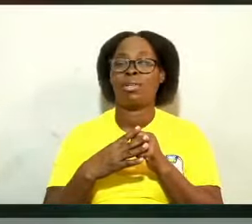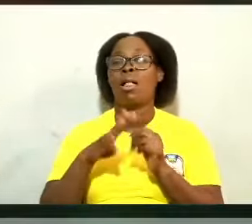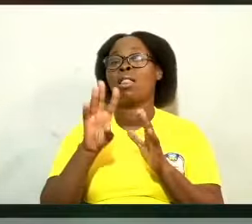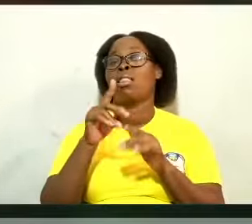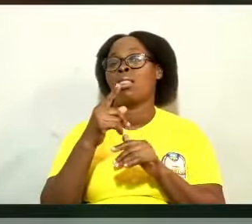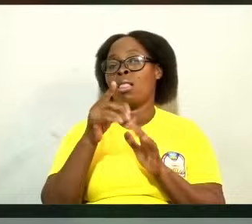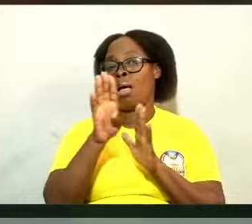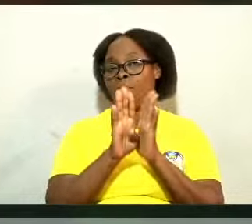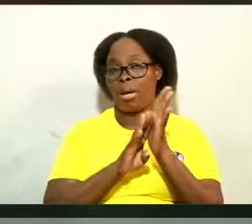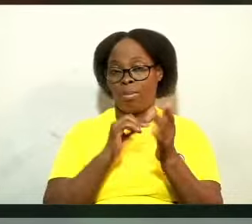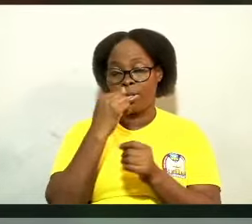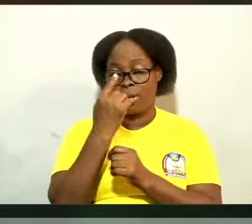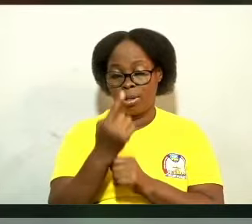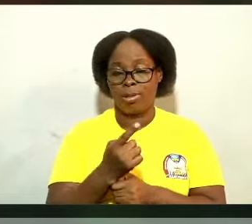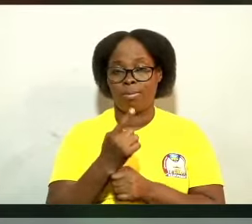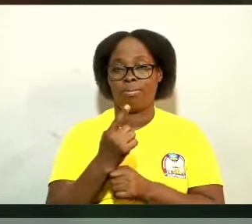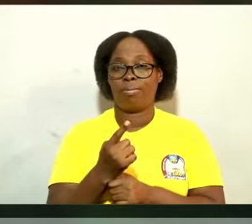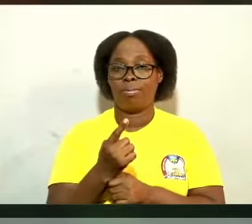Maandiko yanasema,